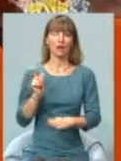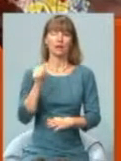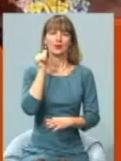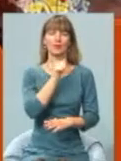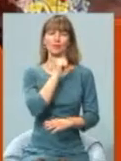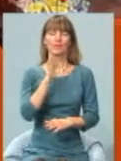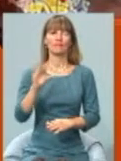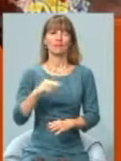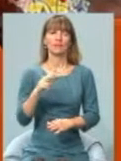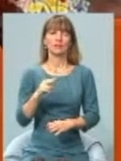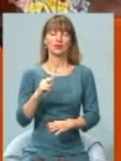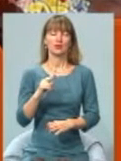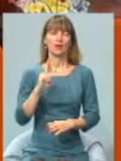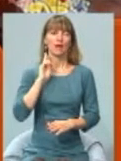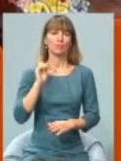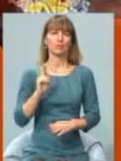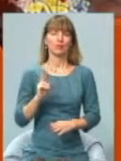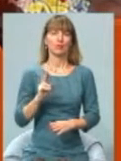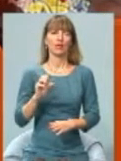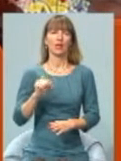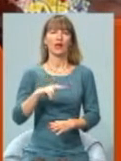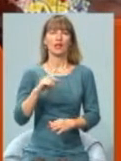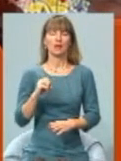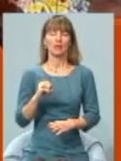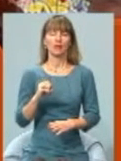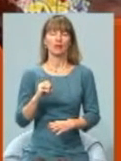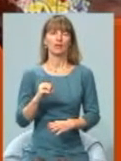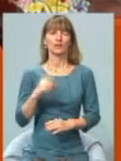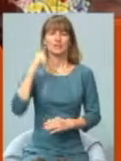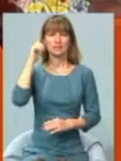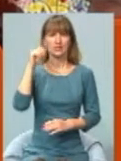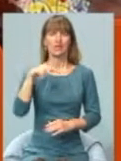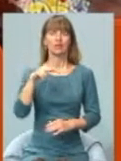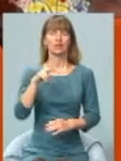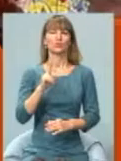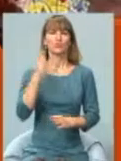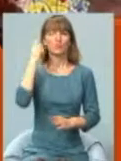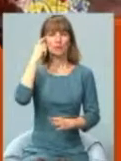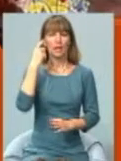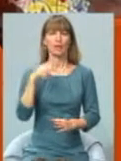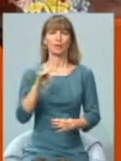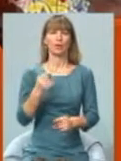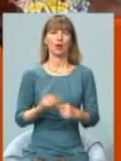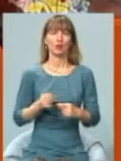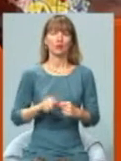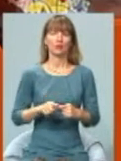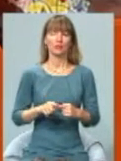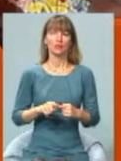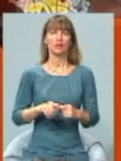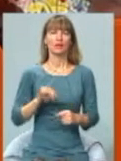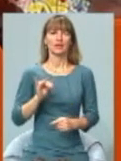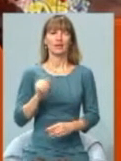капітана. Але ж дізналися про це, і що потрапив, і